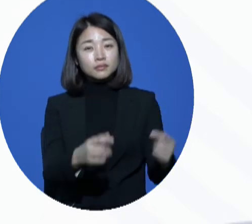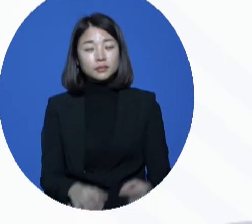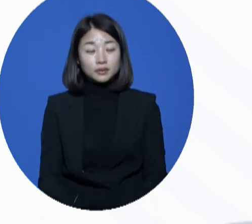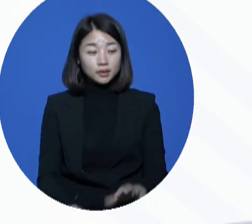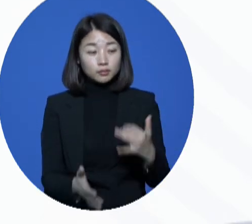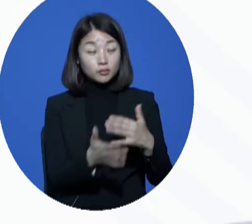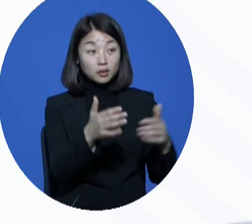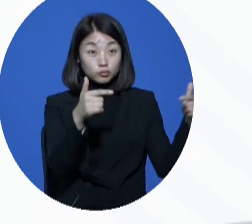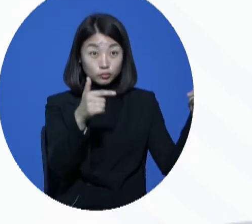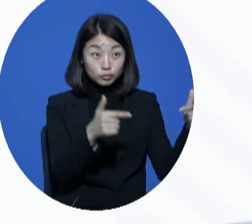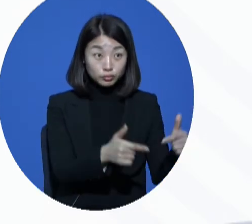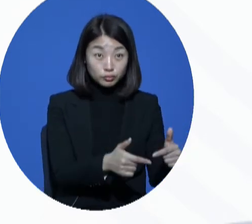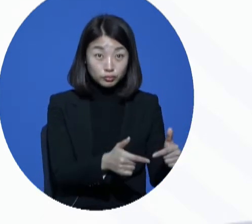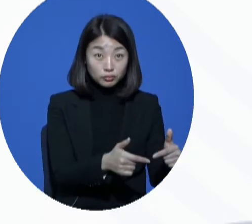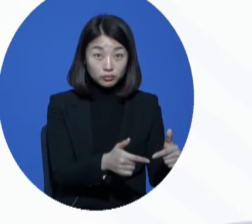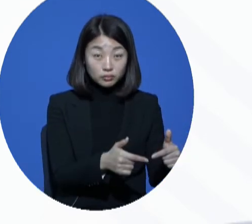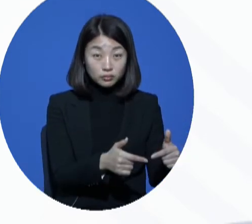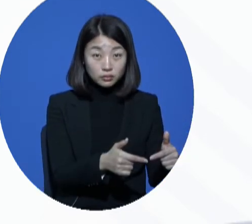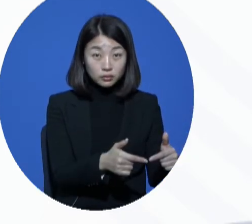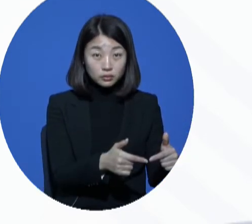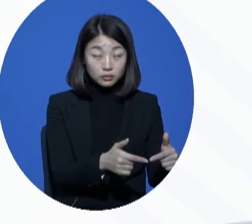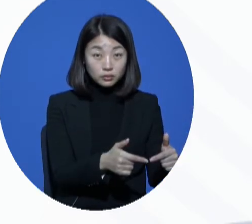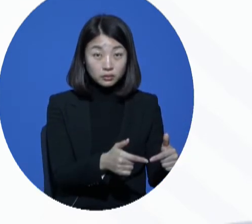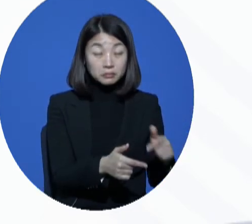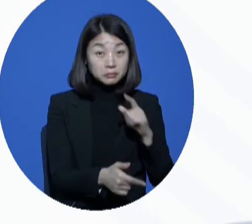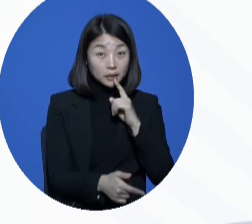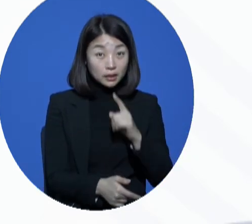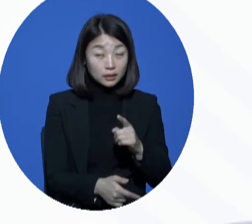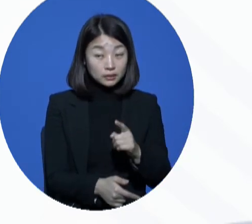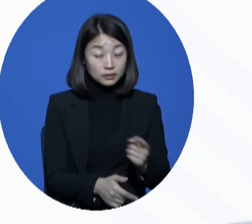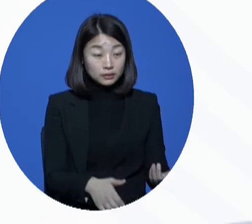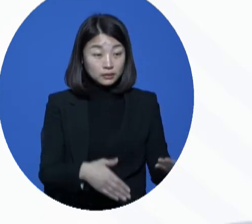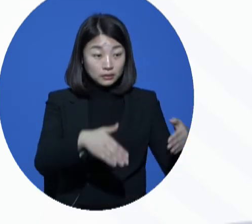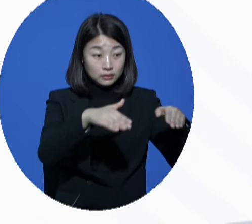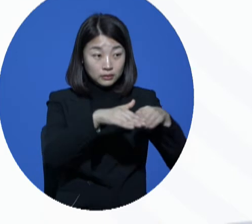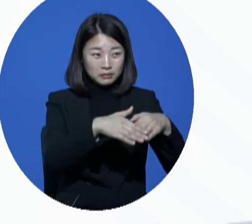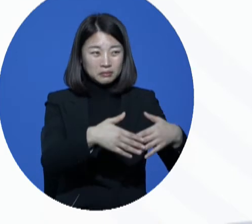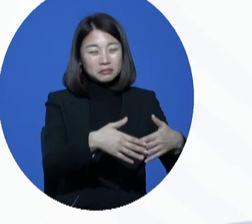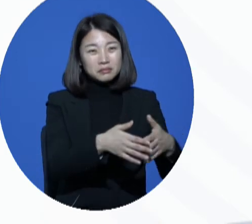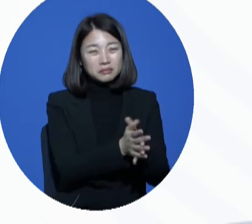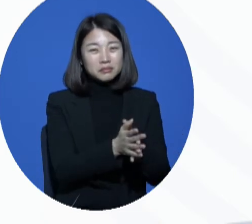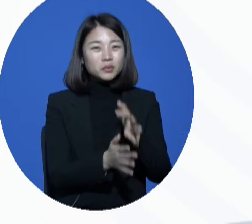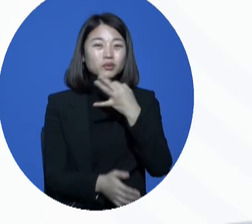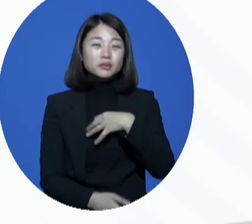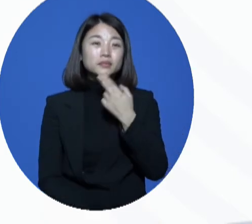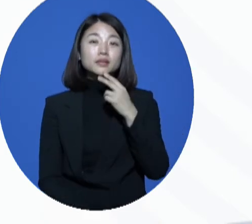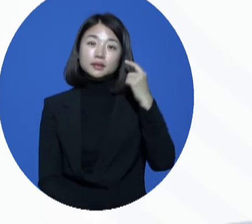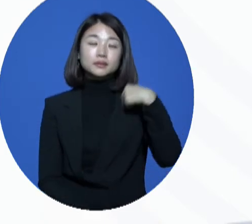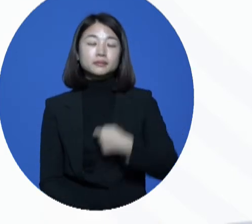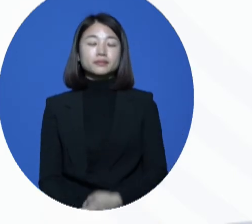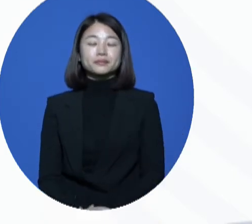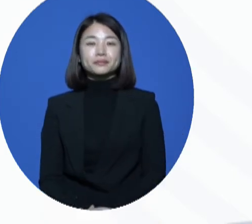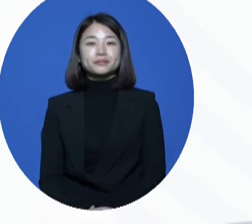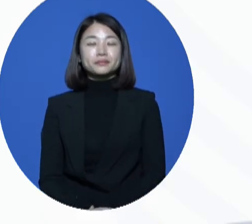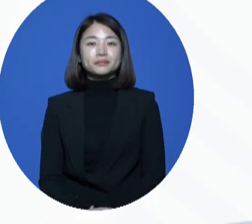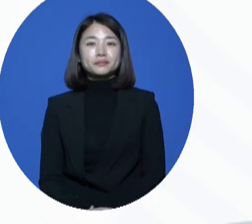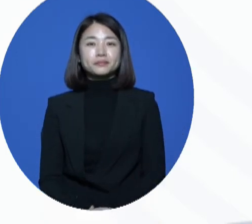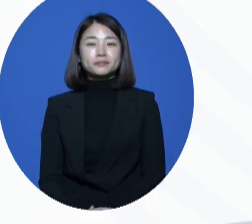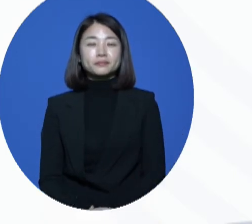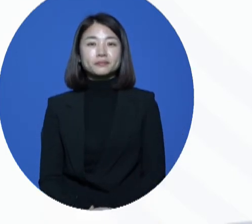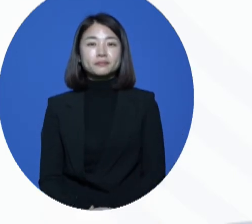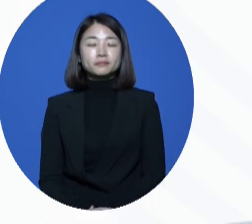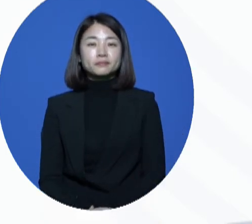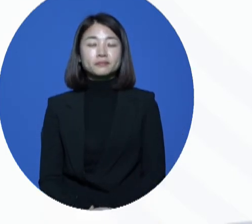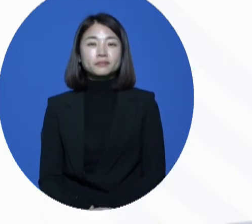정원을 축소시킨다는 것만으로는 더 이상 탈시설이 효과적이지 않다라는 것을 알 수 있습니다.